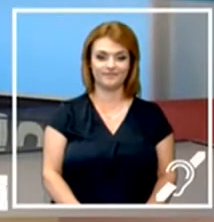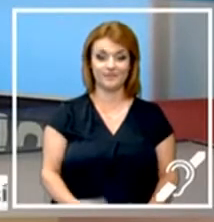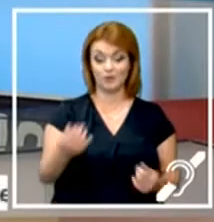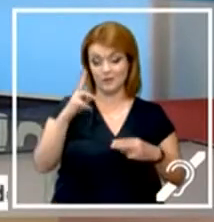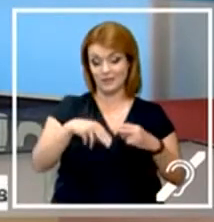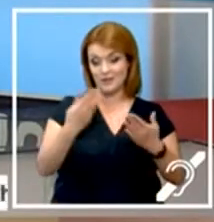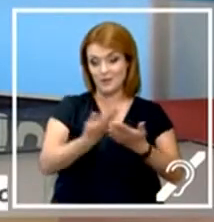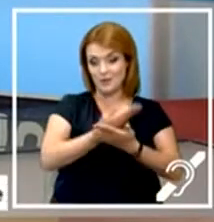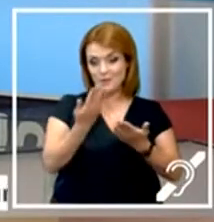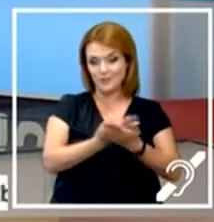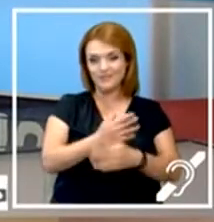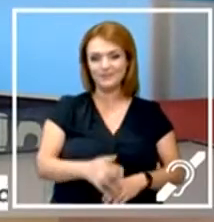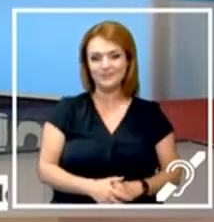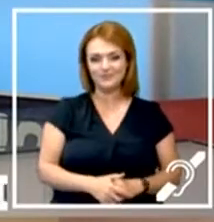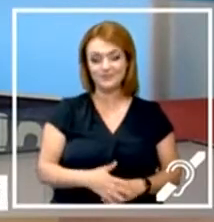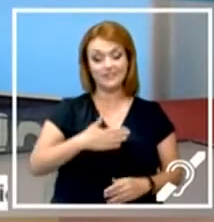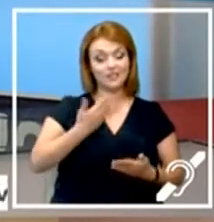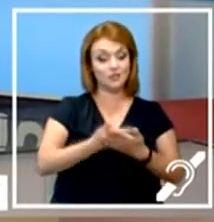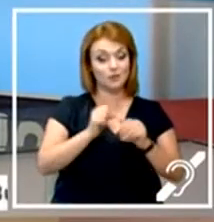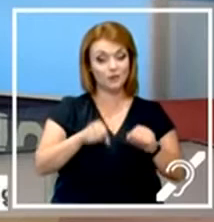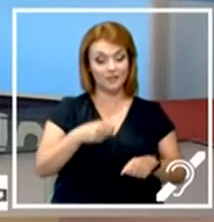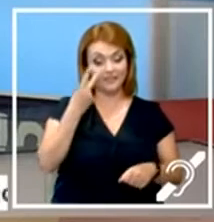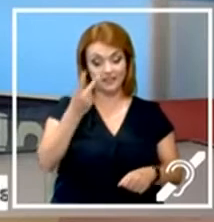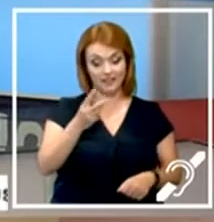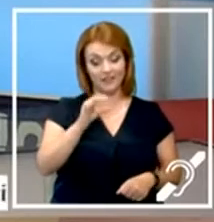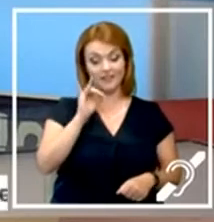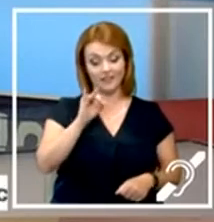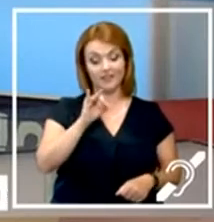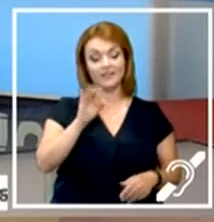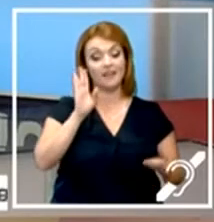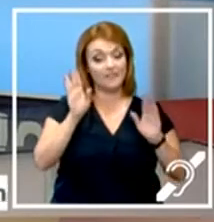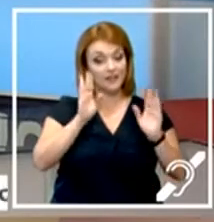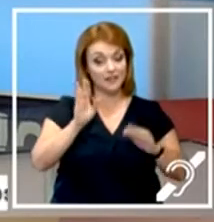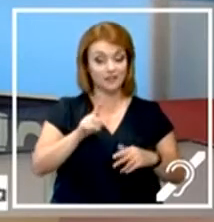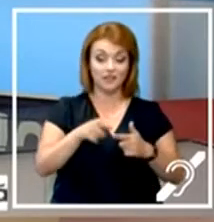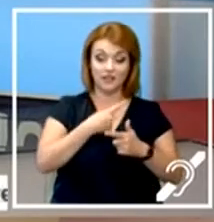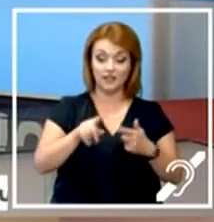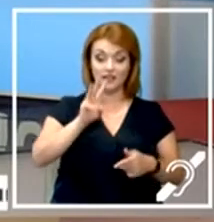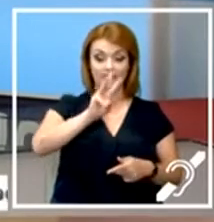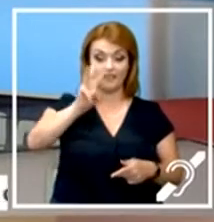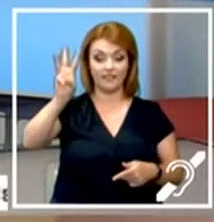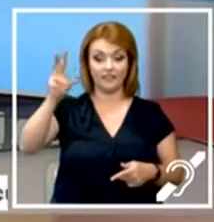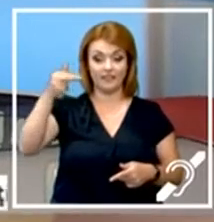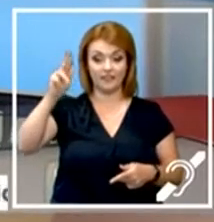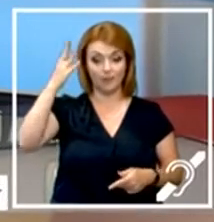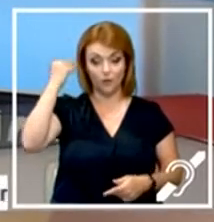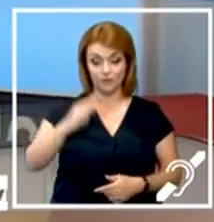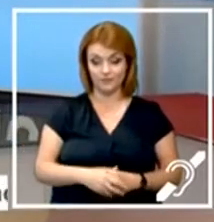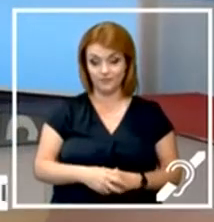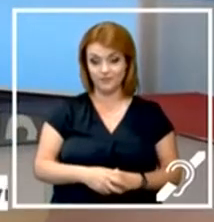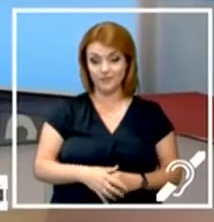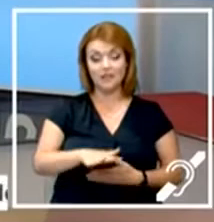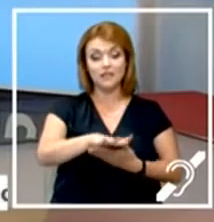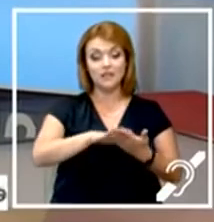Final de telejurnal, doamnelor, domnilor, știrile noastre le găsiți și pe tvremoldova.md sau pe pagina noastră de Facebook. Rămâneți aproape,